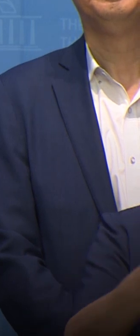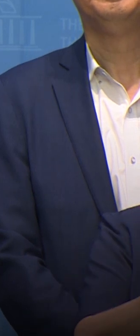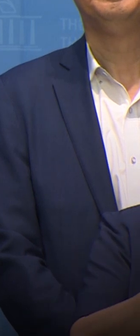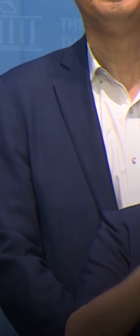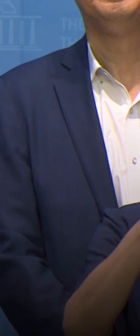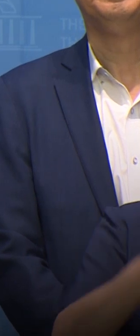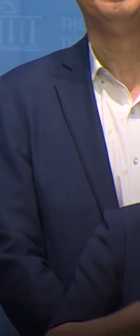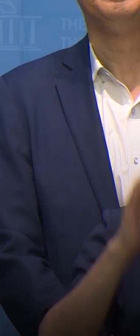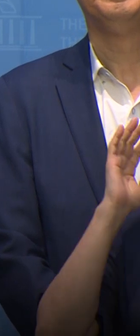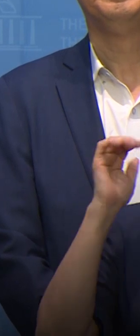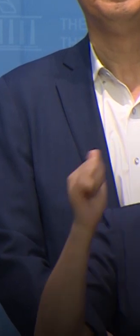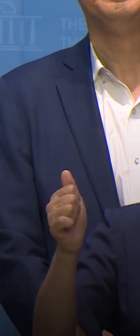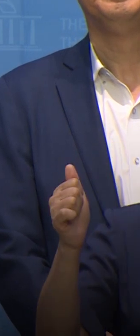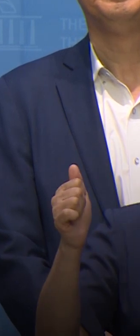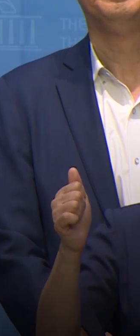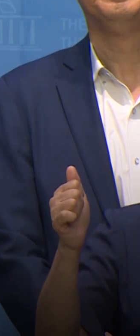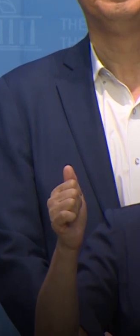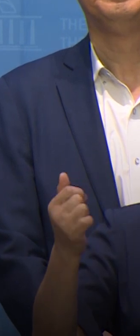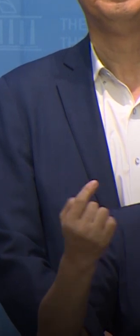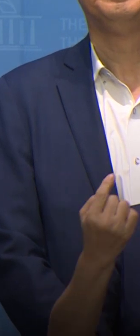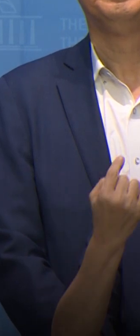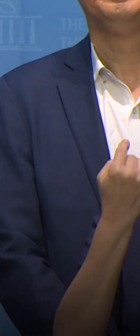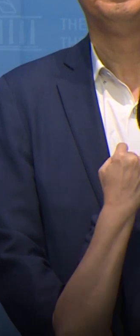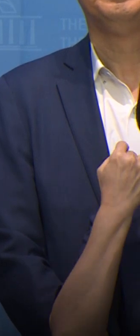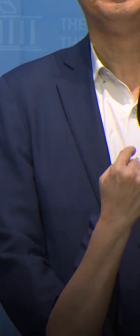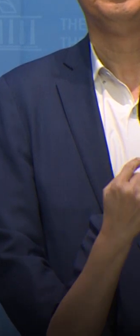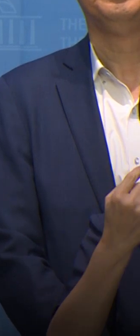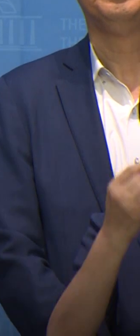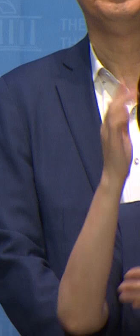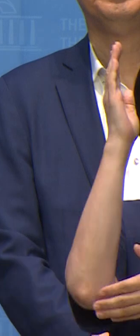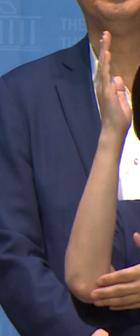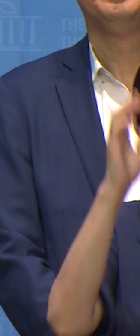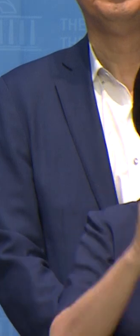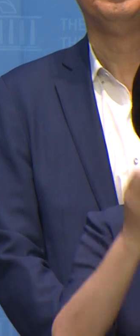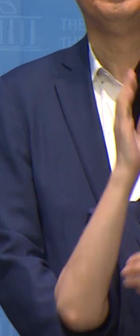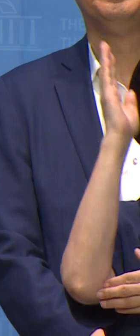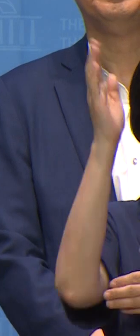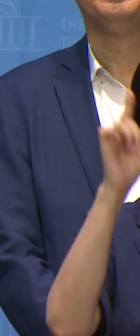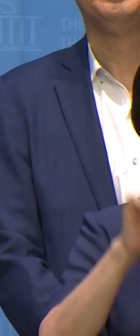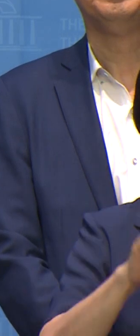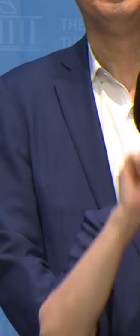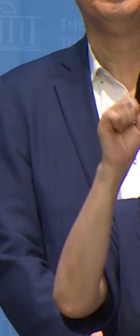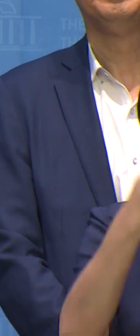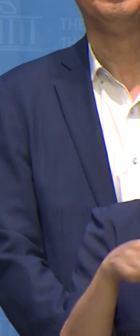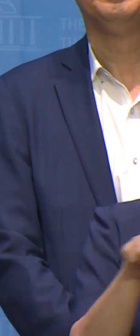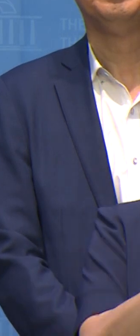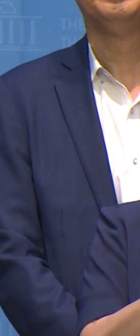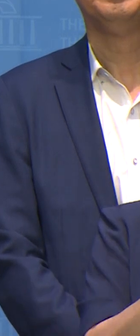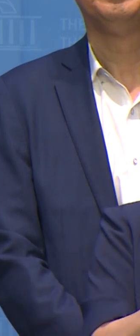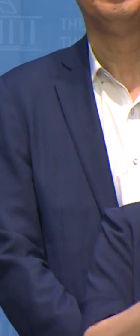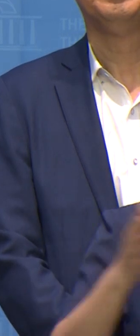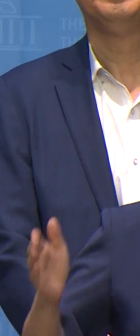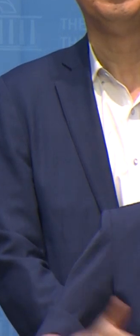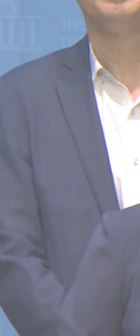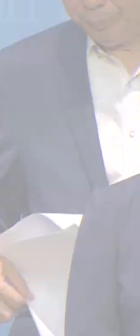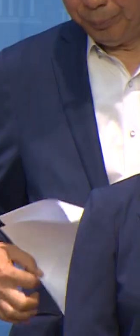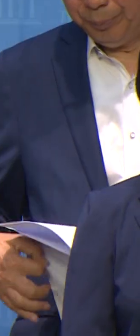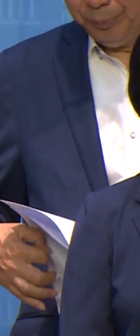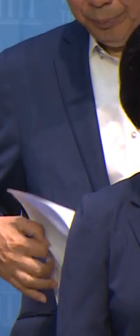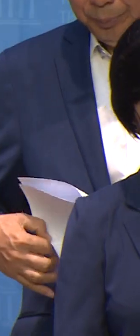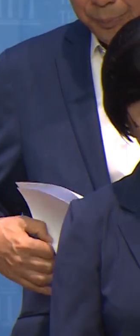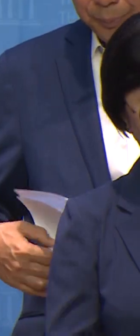그러니까 대통령의 어제 있었던 망언에 대해서 추천하는 기자회견을 지금부터 시작하도록